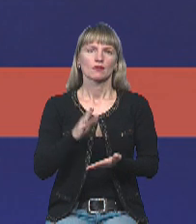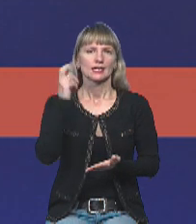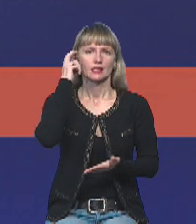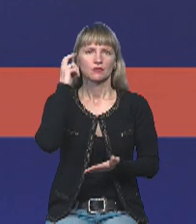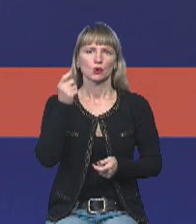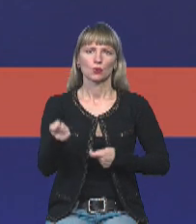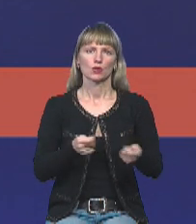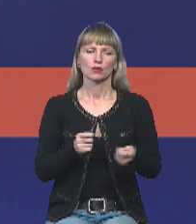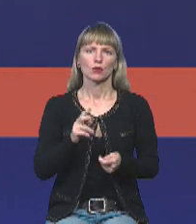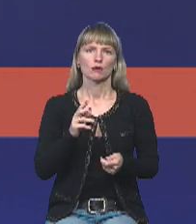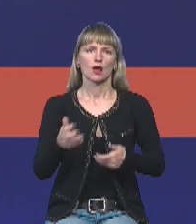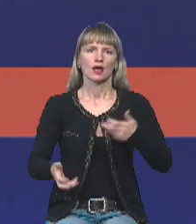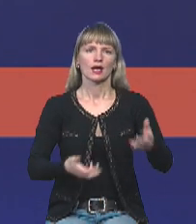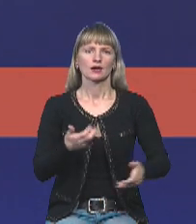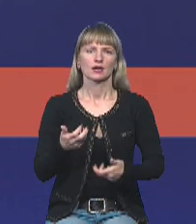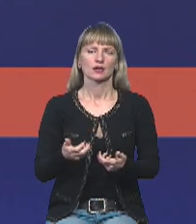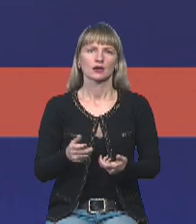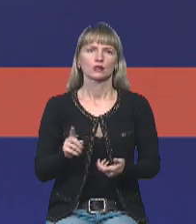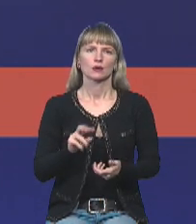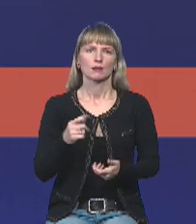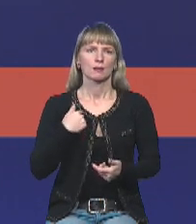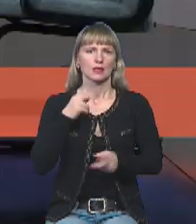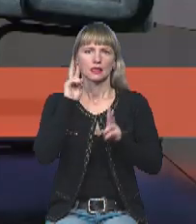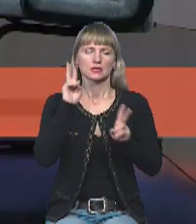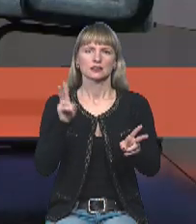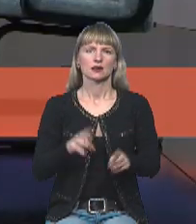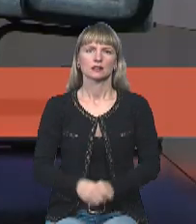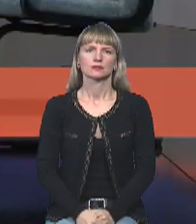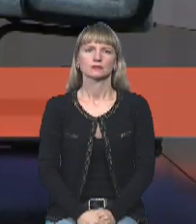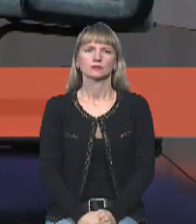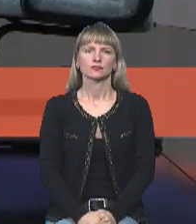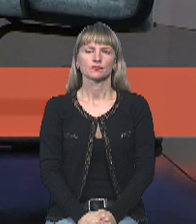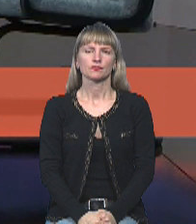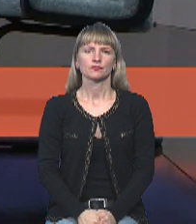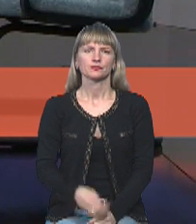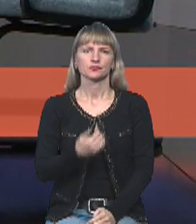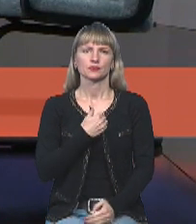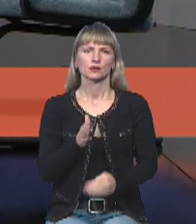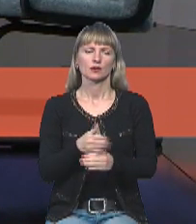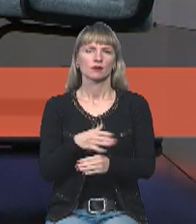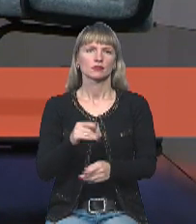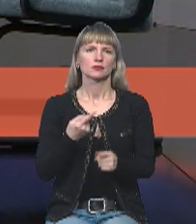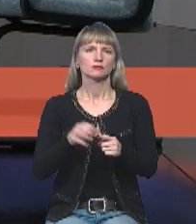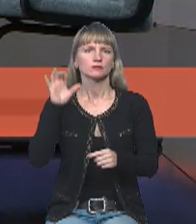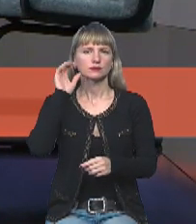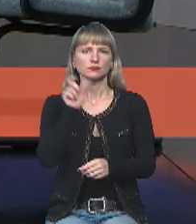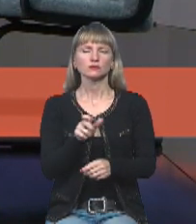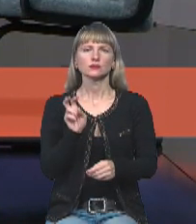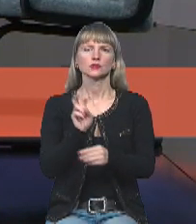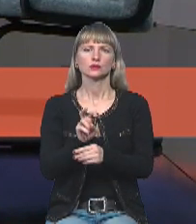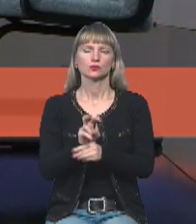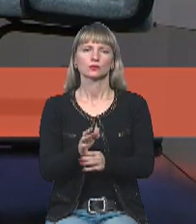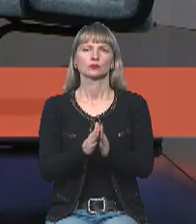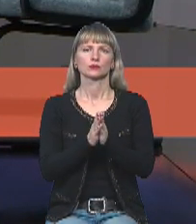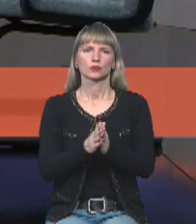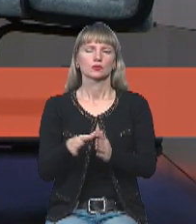київському урядовому кур'єрі, що почались, щоб ми не знали, ну, хотіли уникнути. Всі ці слухання, люди ходять, люди